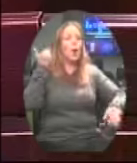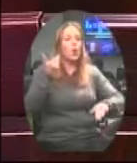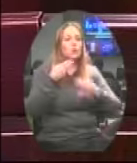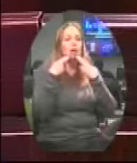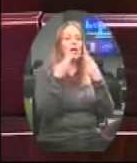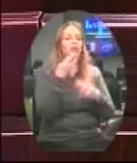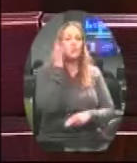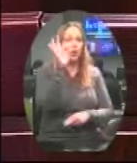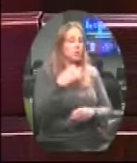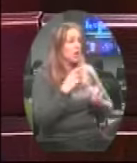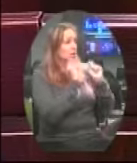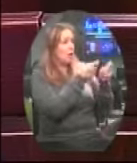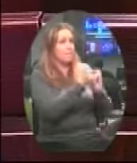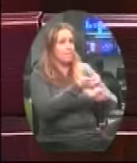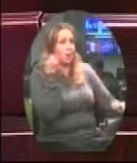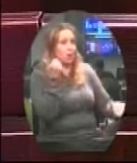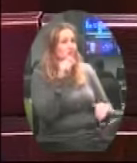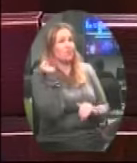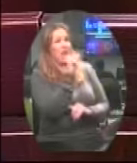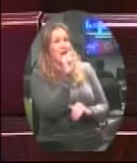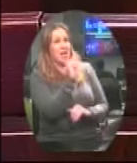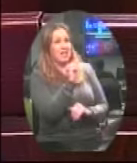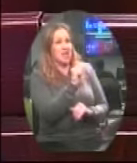נוח. עכשיו לגבי ספר האזרחות.